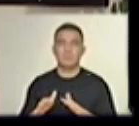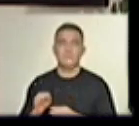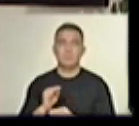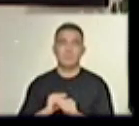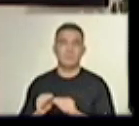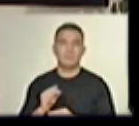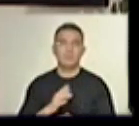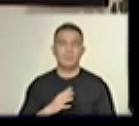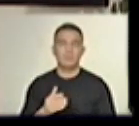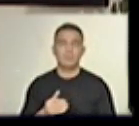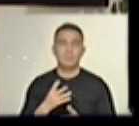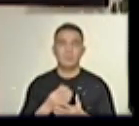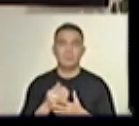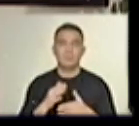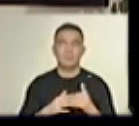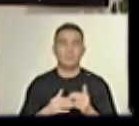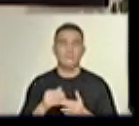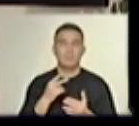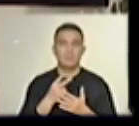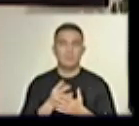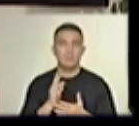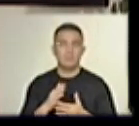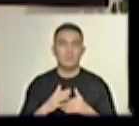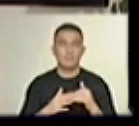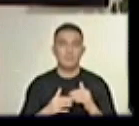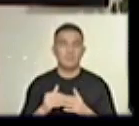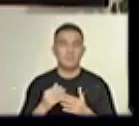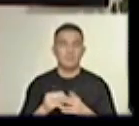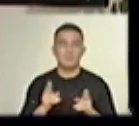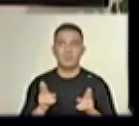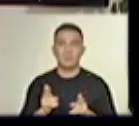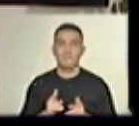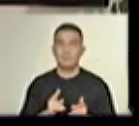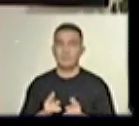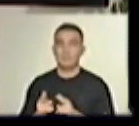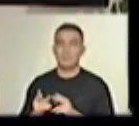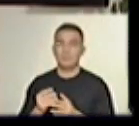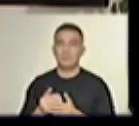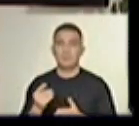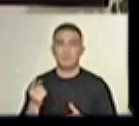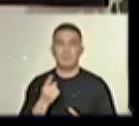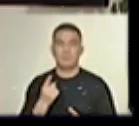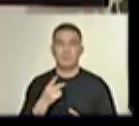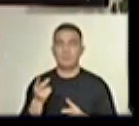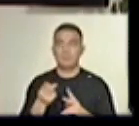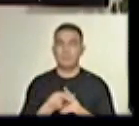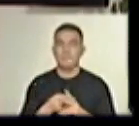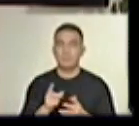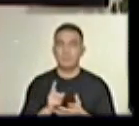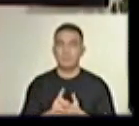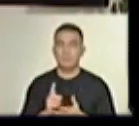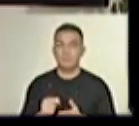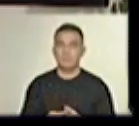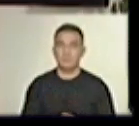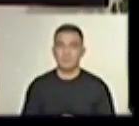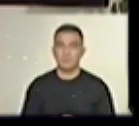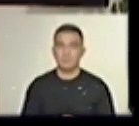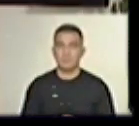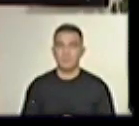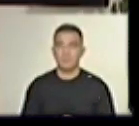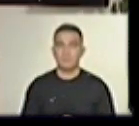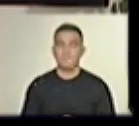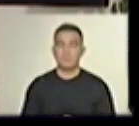chiqdik. Endi esa amallarni bajaramiz. Amallarni bajarish tartibiga ko'ra, avval bo'lishni bajarib olamiz.